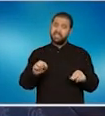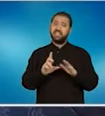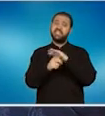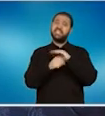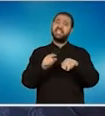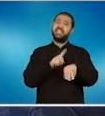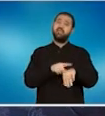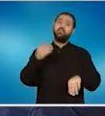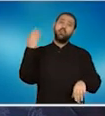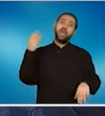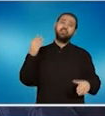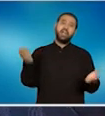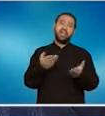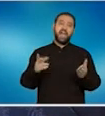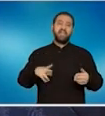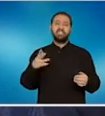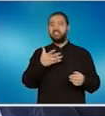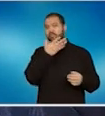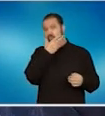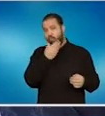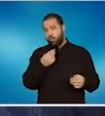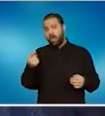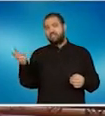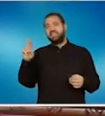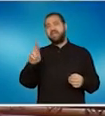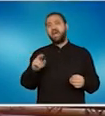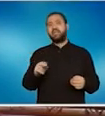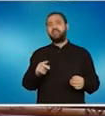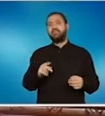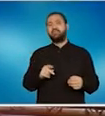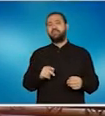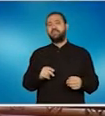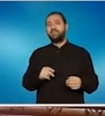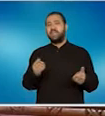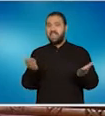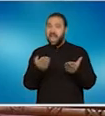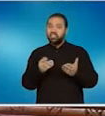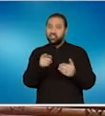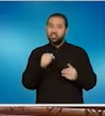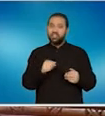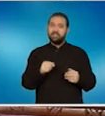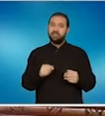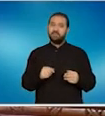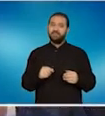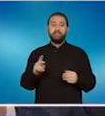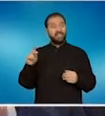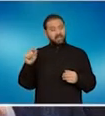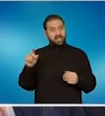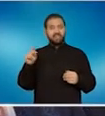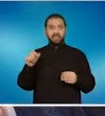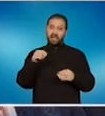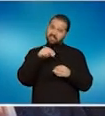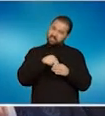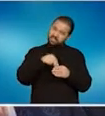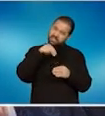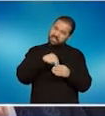care sunt foarte frumoase, dar uneori... Le-ați citit, ați ajuns la sursă.